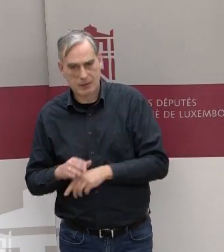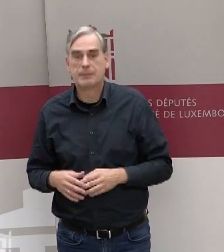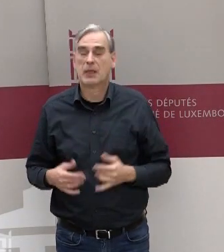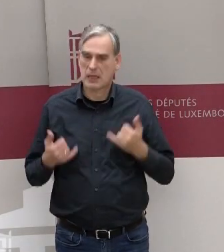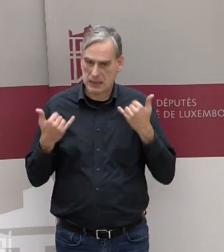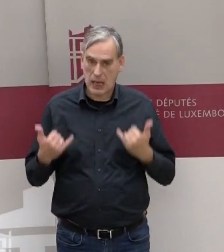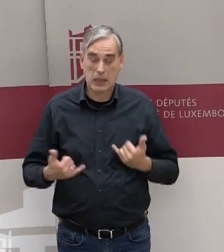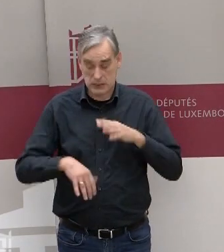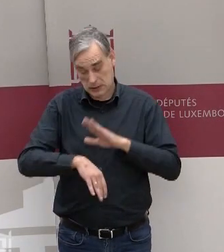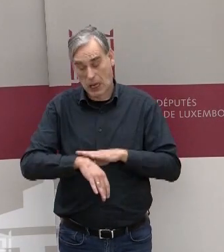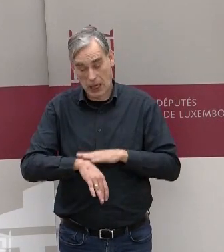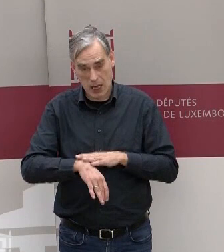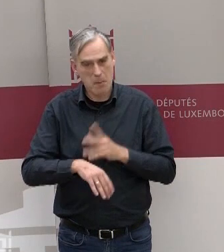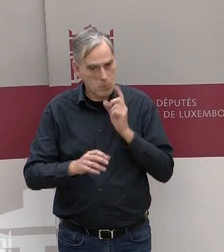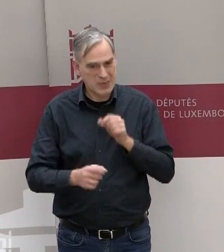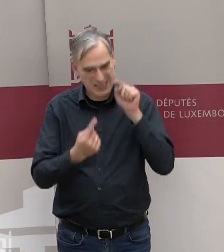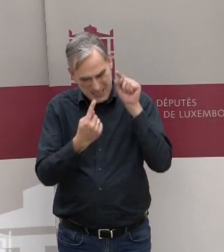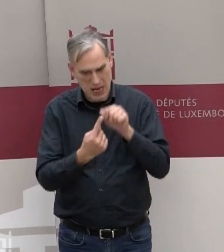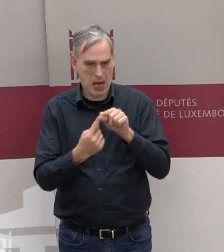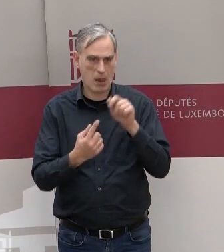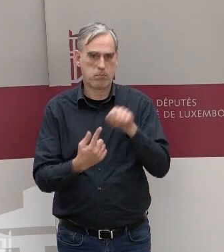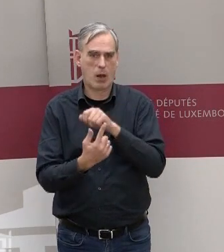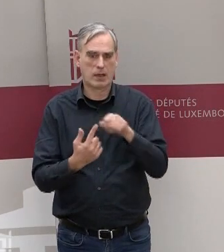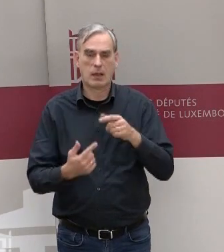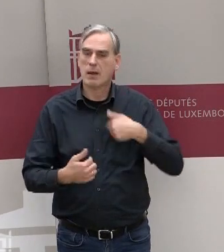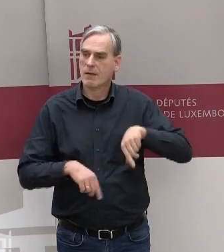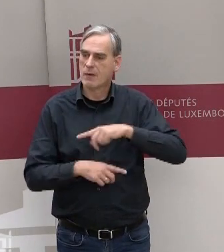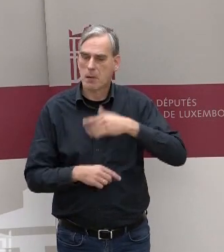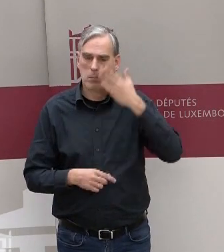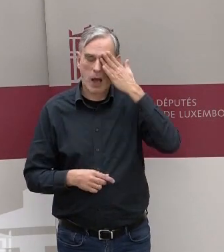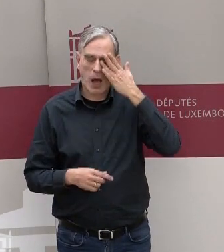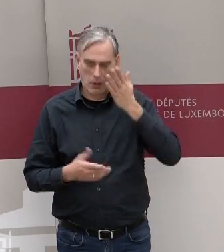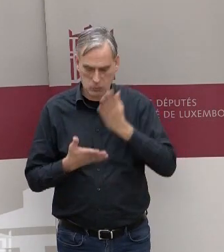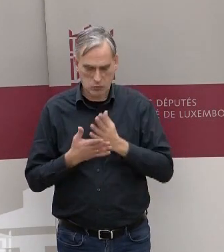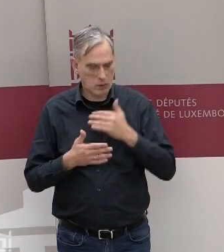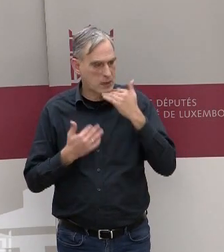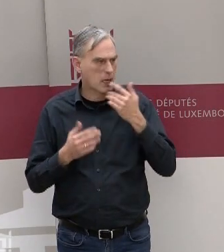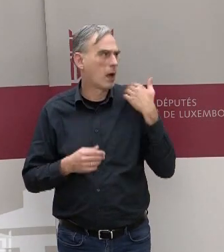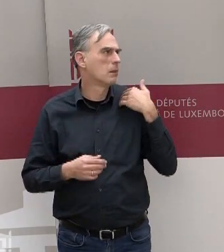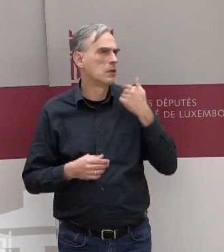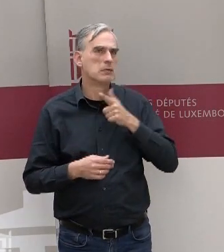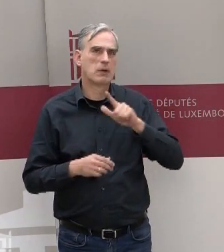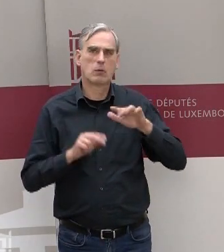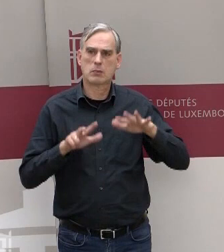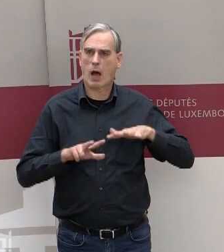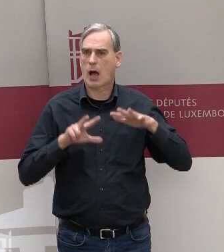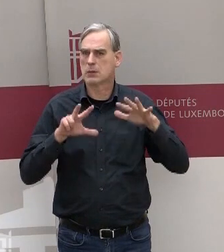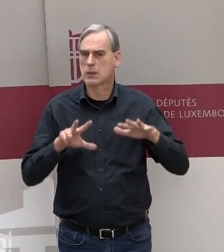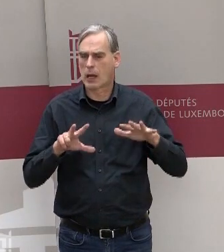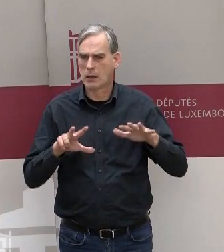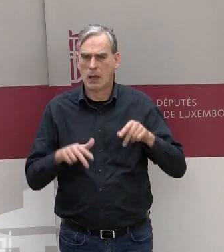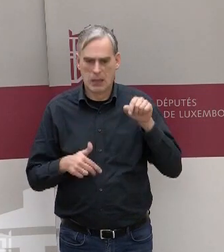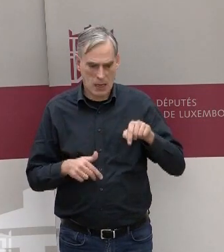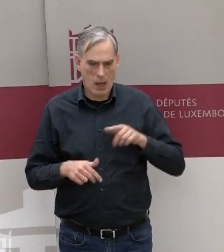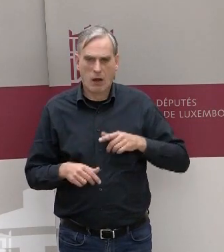Politik. Auch wir Piraten wiederholen schon 2018, dass in der Zeit sollte, wie es dem Land gut ging, ein Apfel für den Dusch